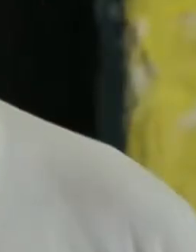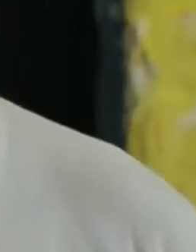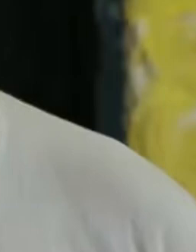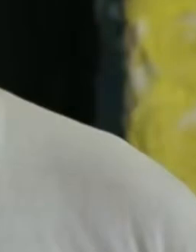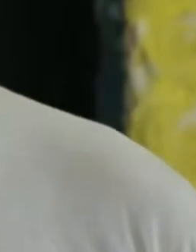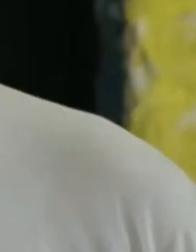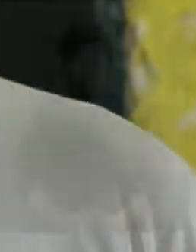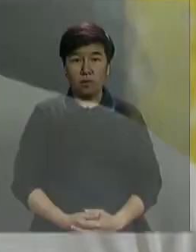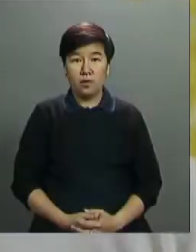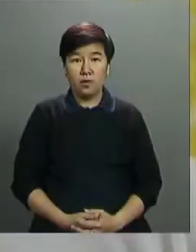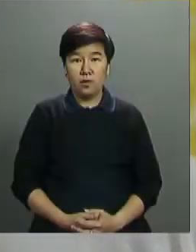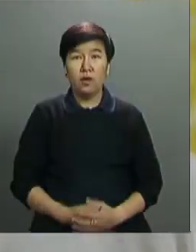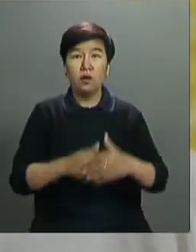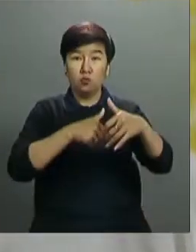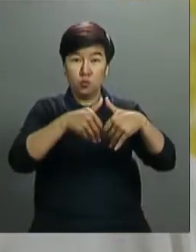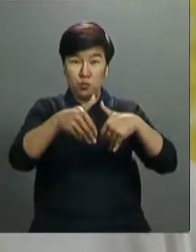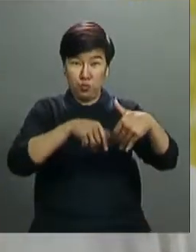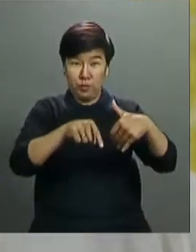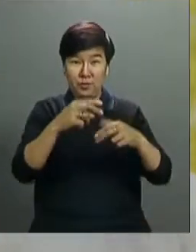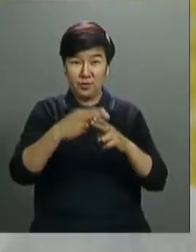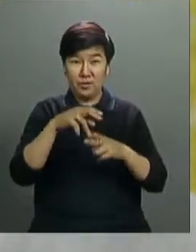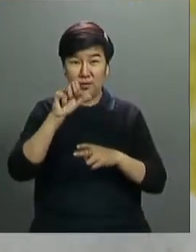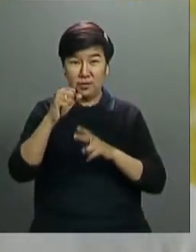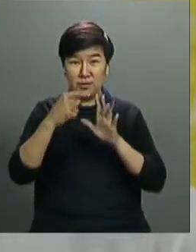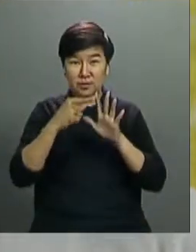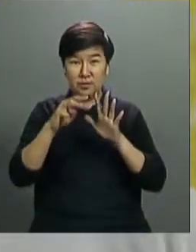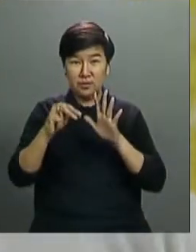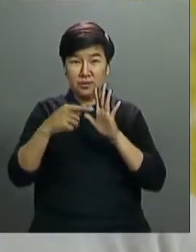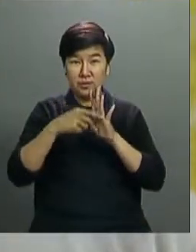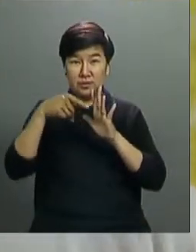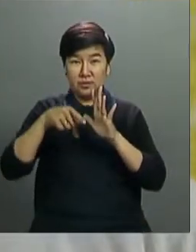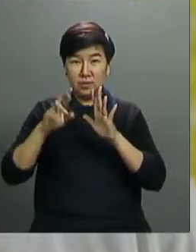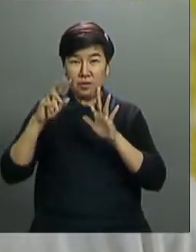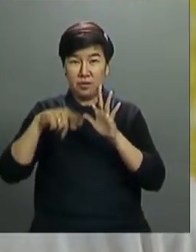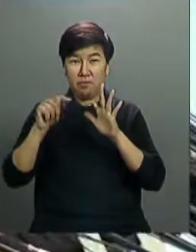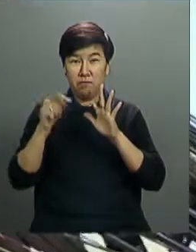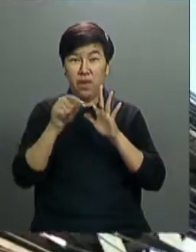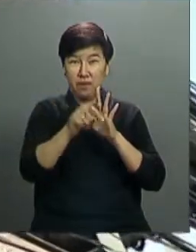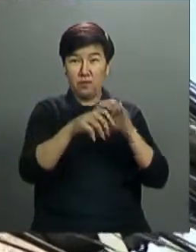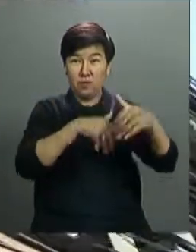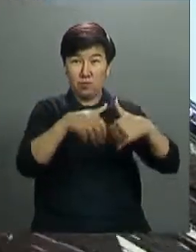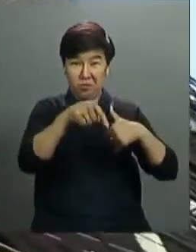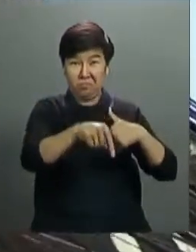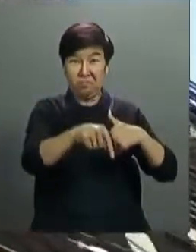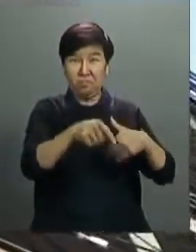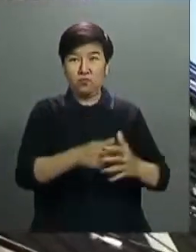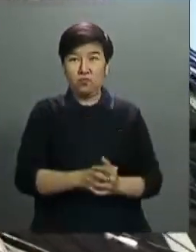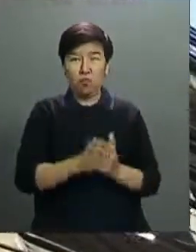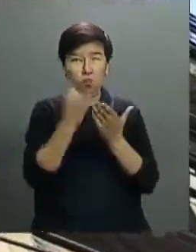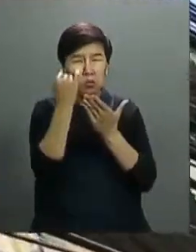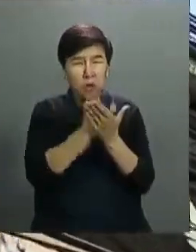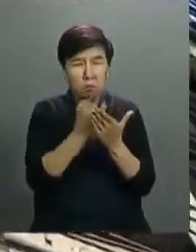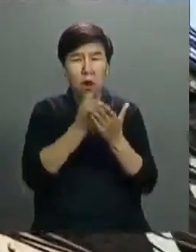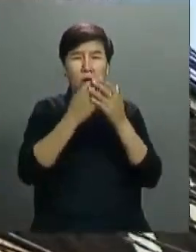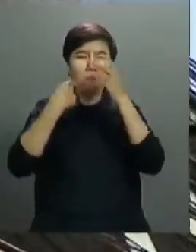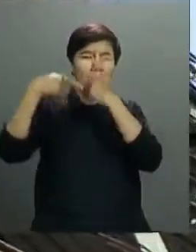มันเป็นชุมชนอันซีนไม่มีใครไม่ค่อยมีใครรู้จักชุมชนสามแพร่งทั้งที่มันมีประวัติศาสตร์หรือว่ามันมี